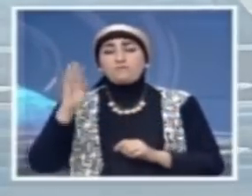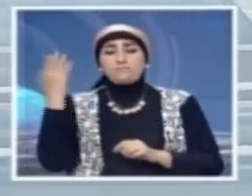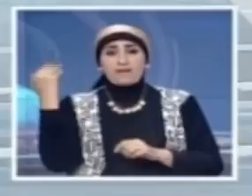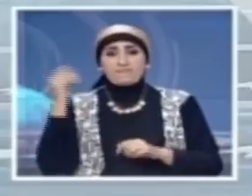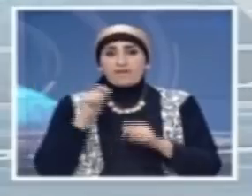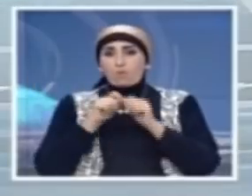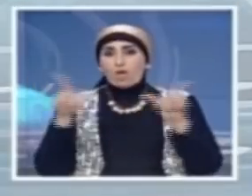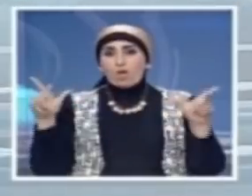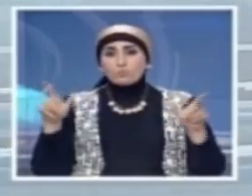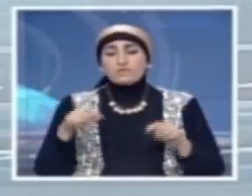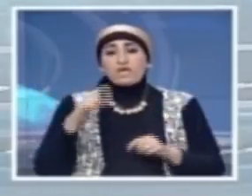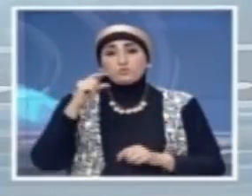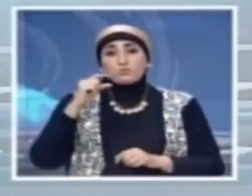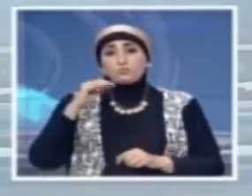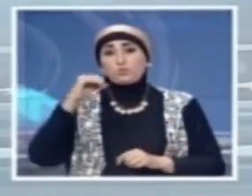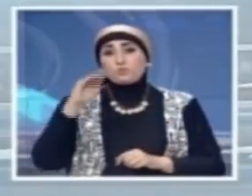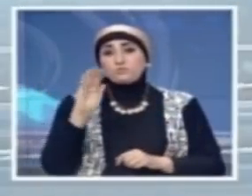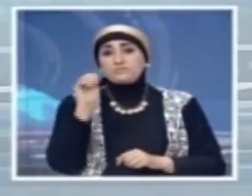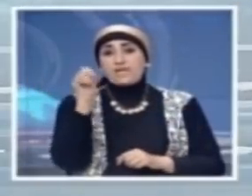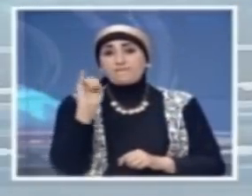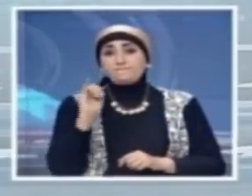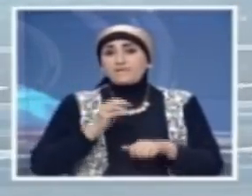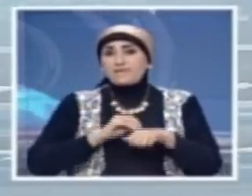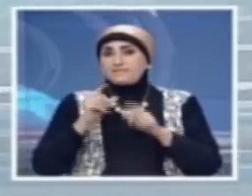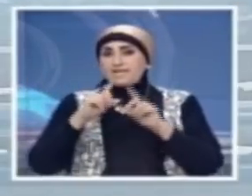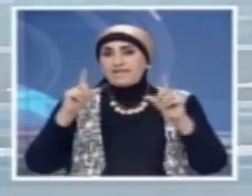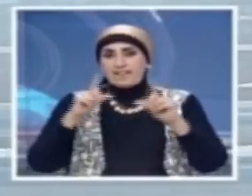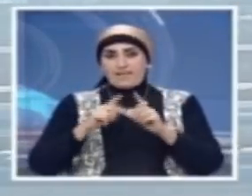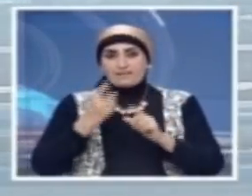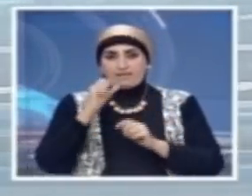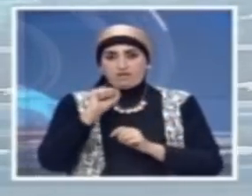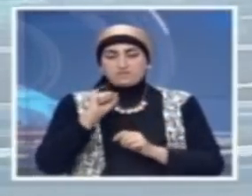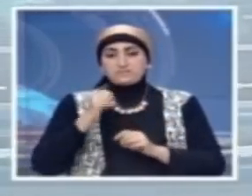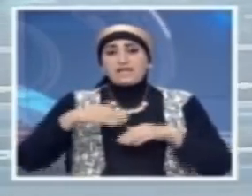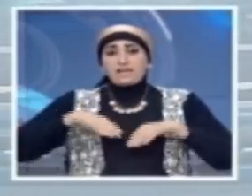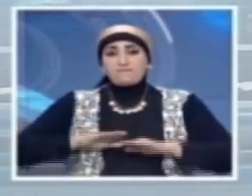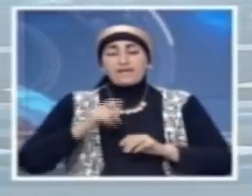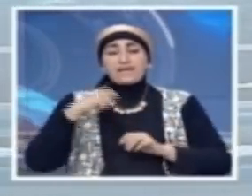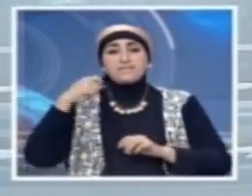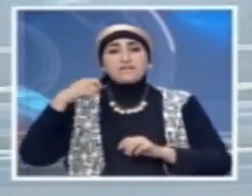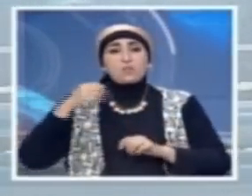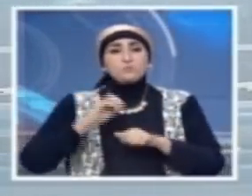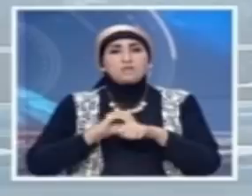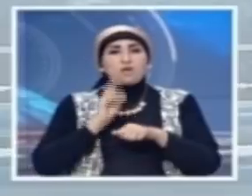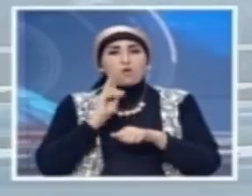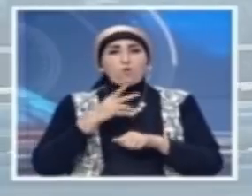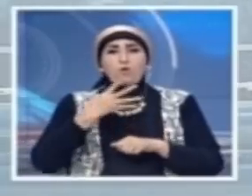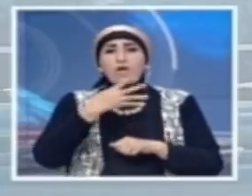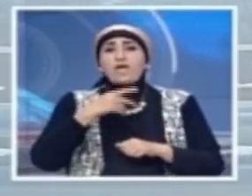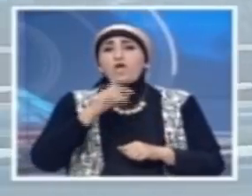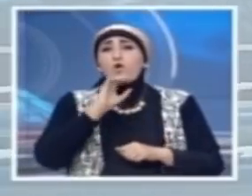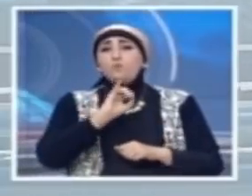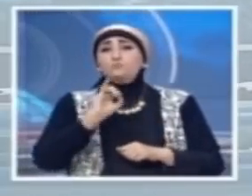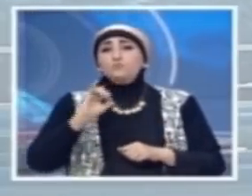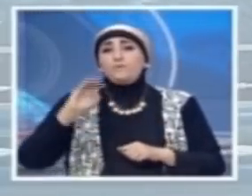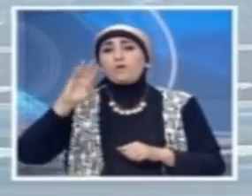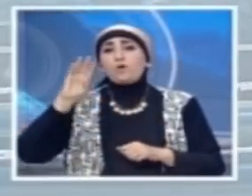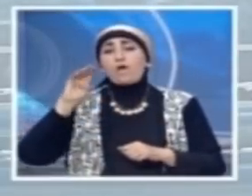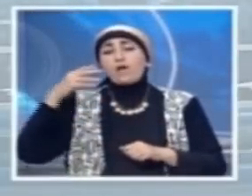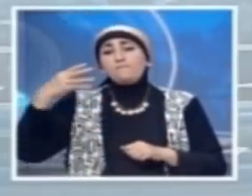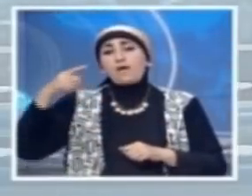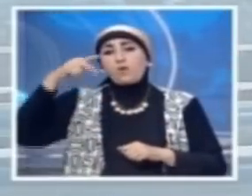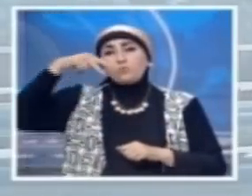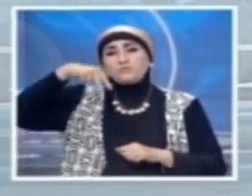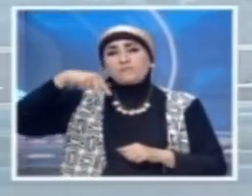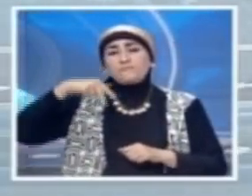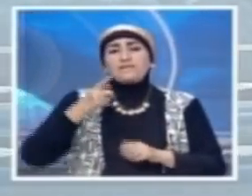الماضي. وأوضح حسام المصري أن اللجنة التابعة لمجلس الوزراء استجابت ل 584 حالة